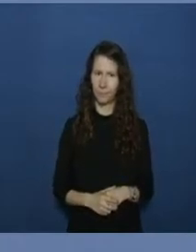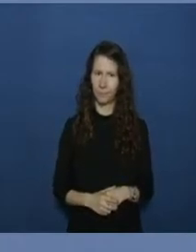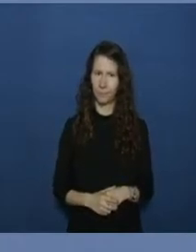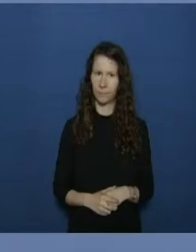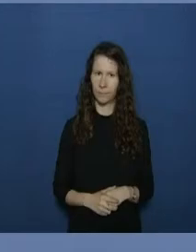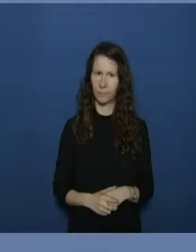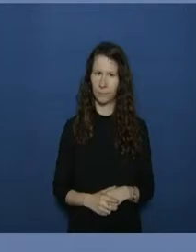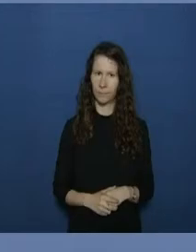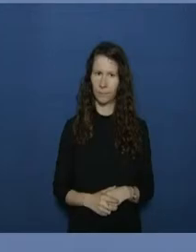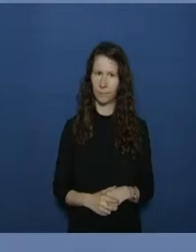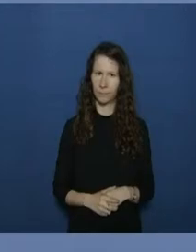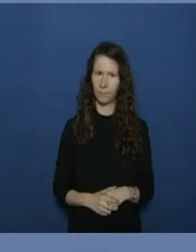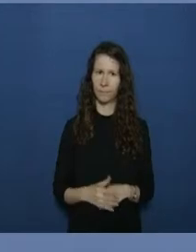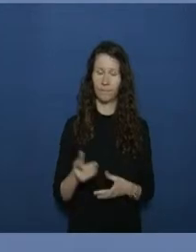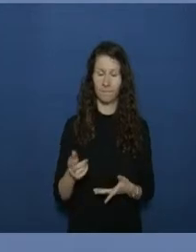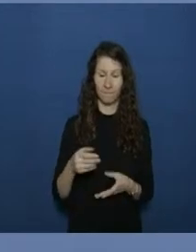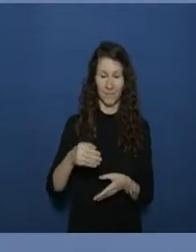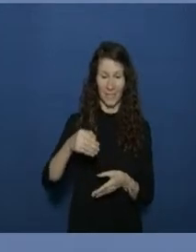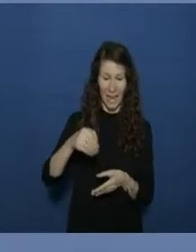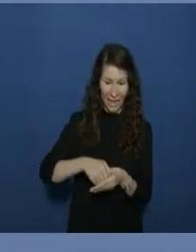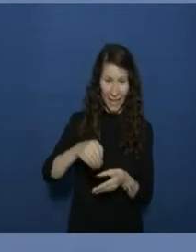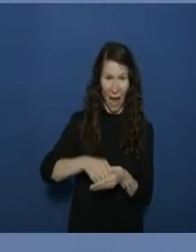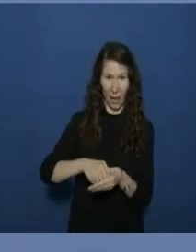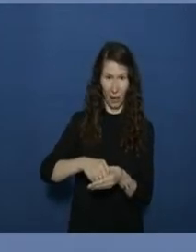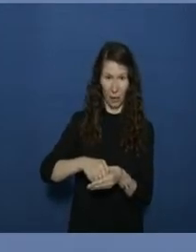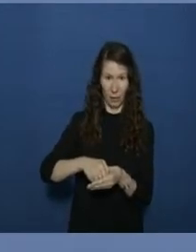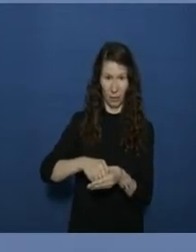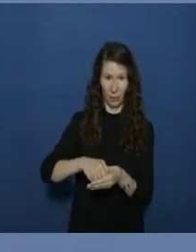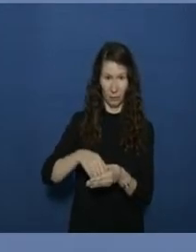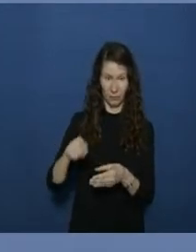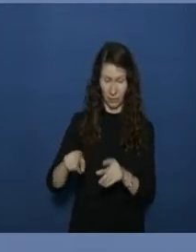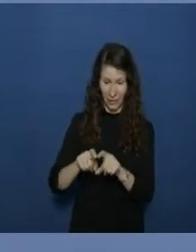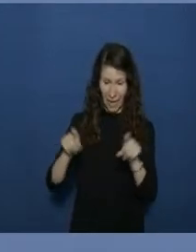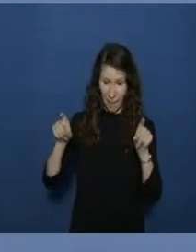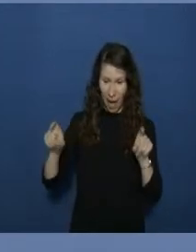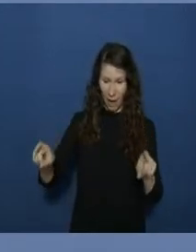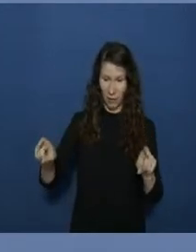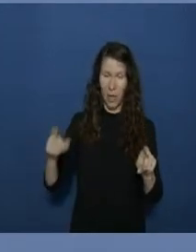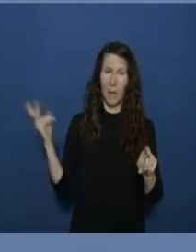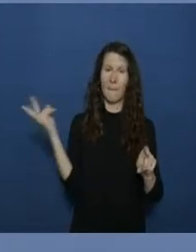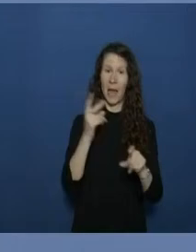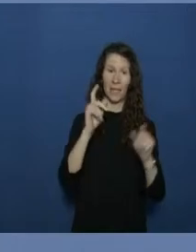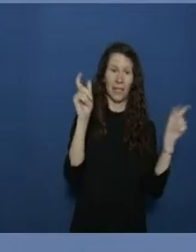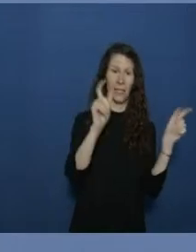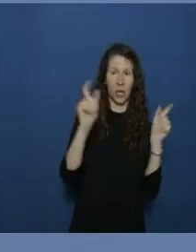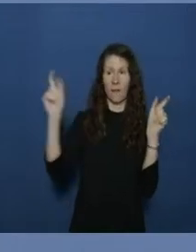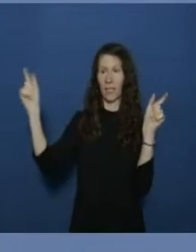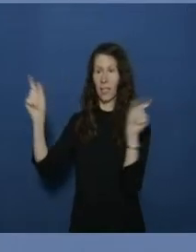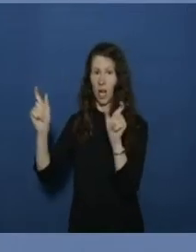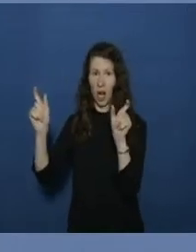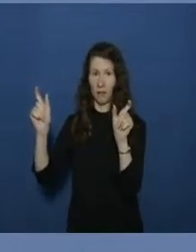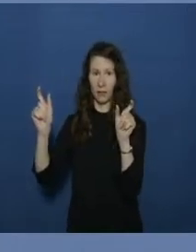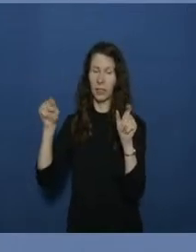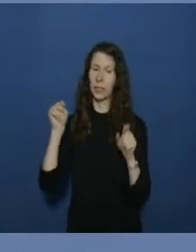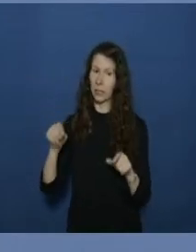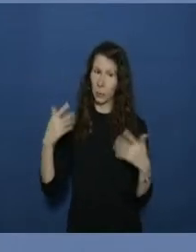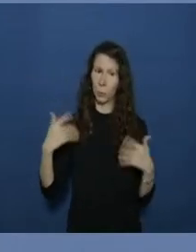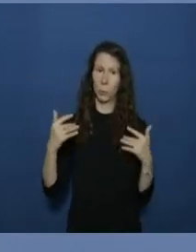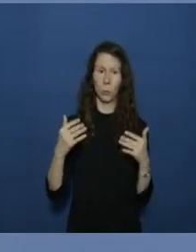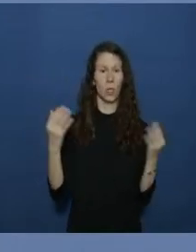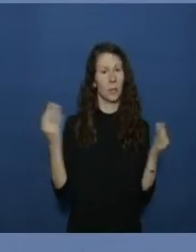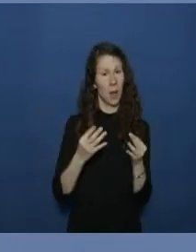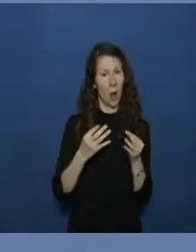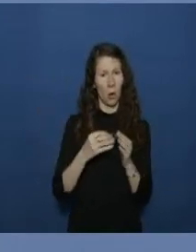Sachverhalte geht, die in den beiden Gesellschaften intensive Diskussionen erfordern